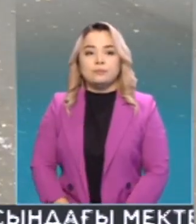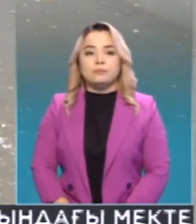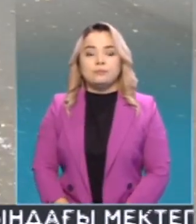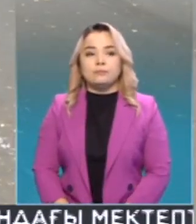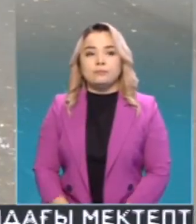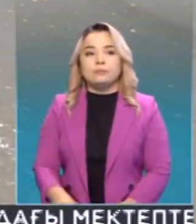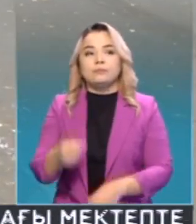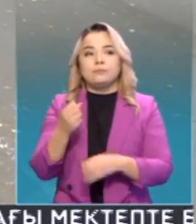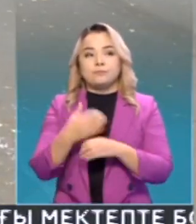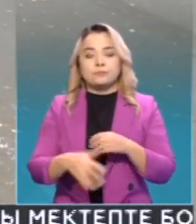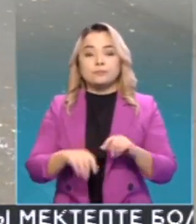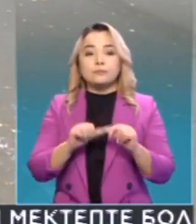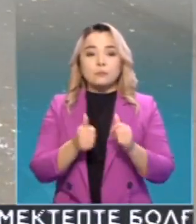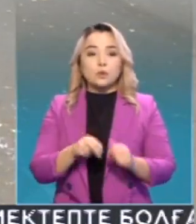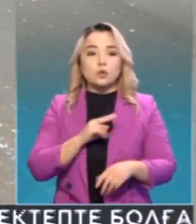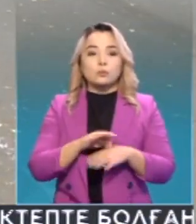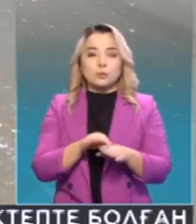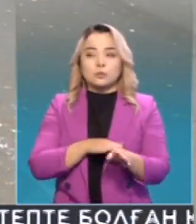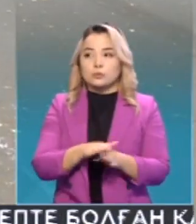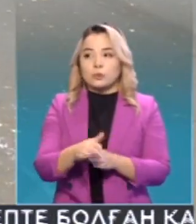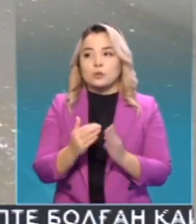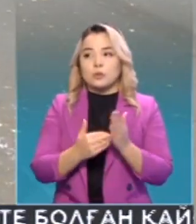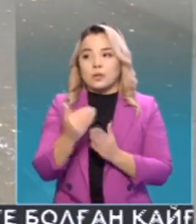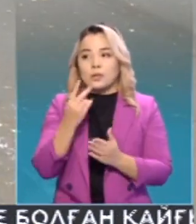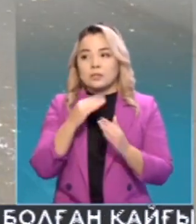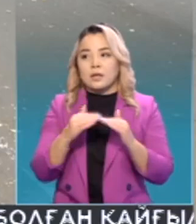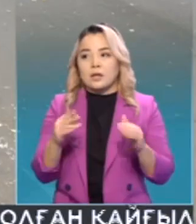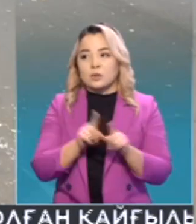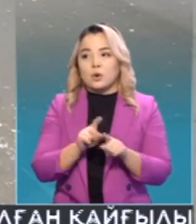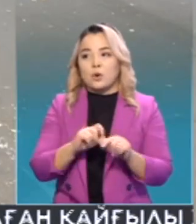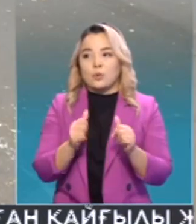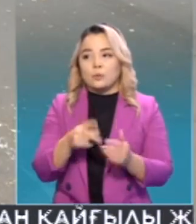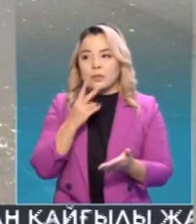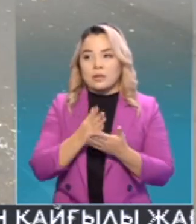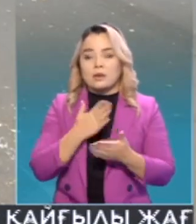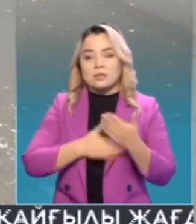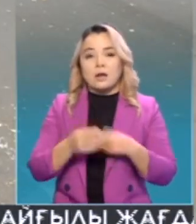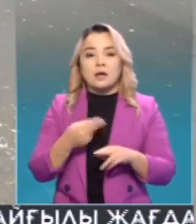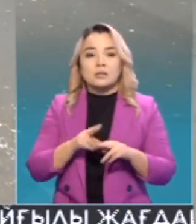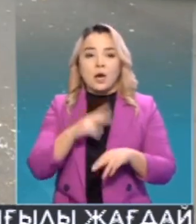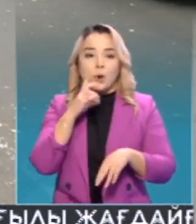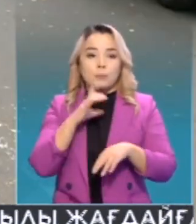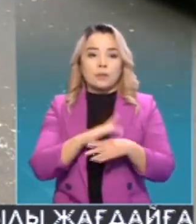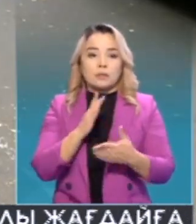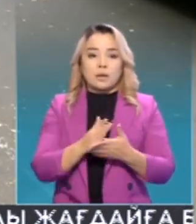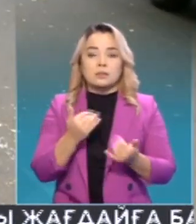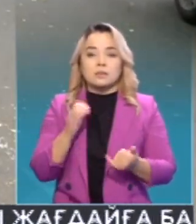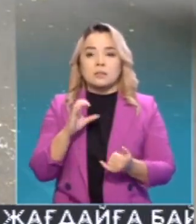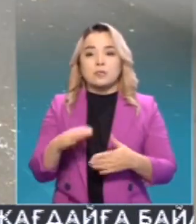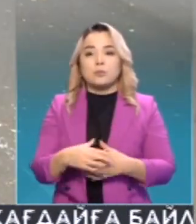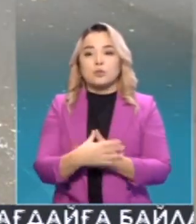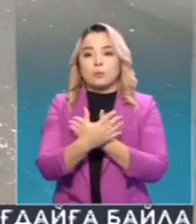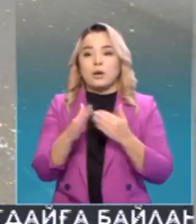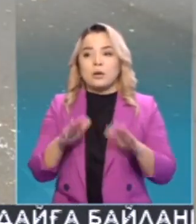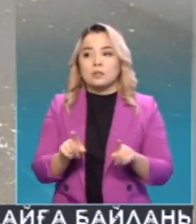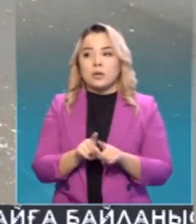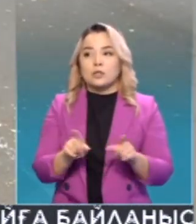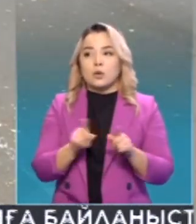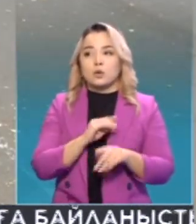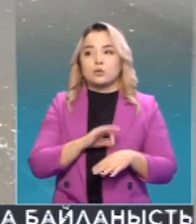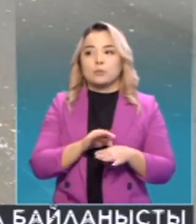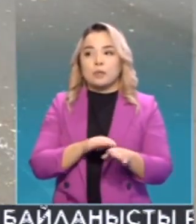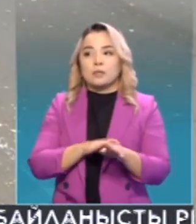такой. Орталық ұйымдастырушылық жағынан жоғары деңгейде істеп тұрғаны байқалады. Мен достармен Санкт-Петербург қаласынан келдім. Жергілікті қызметтер бір күннің